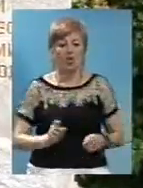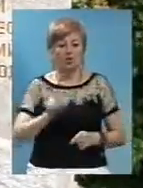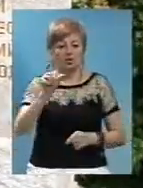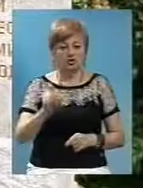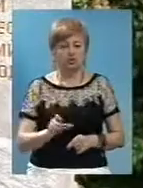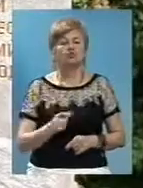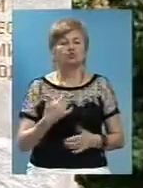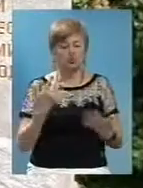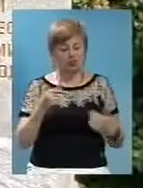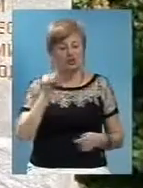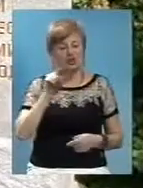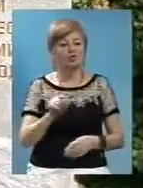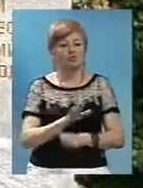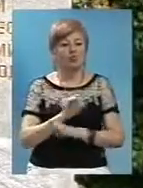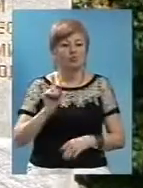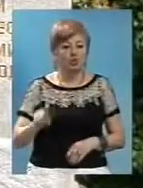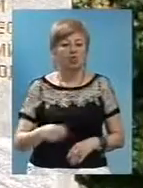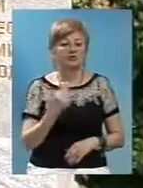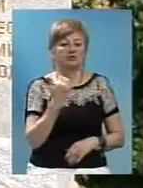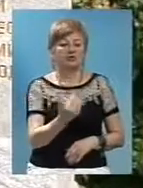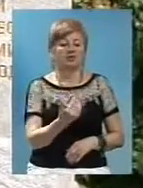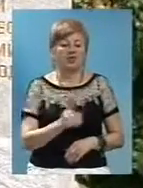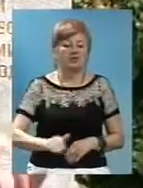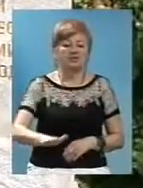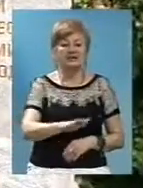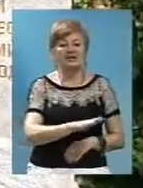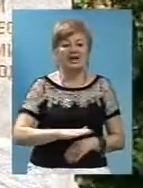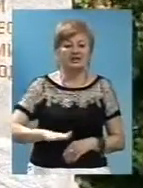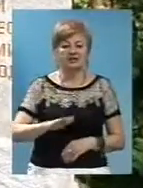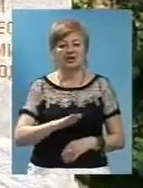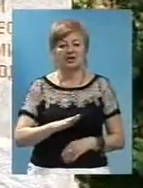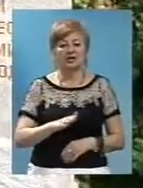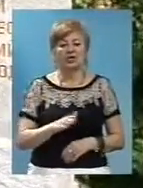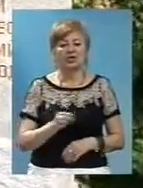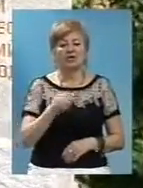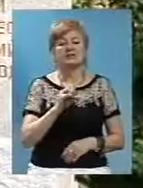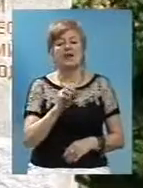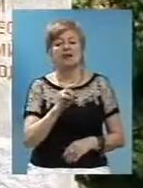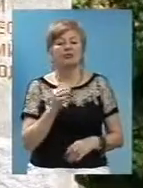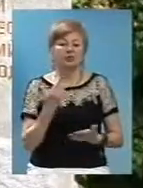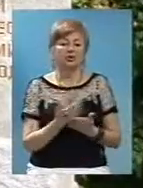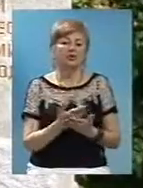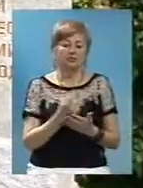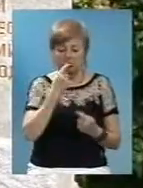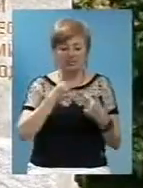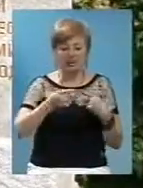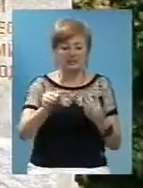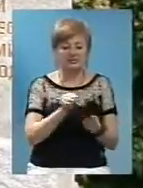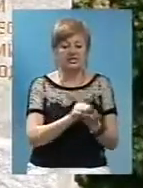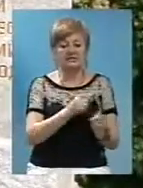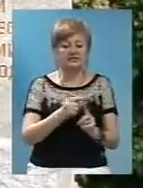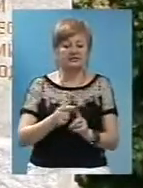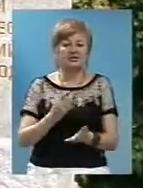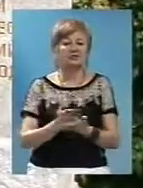був приречений на смерть, і вели його на територію або під дека, або на цвинтар, який неподалік від нас